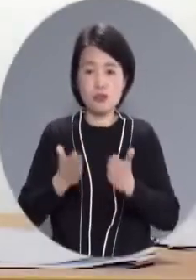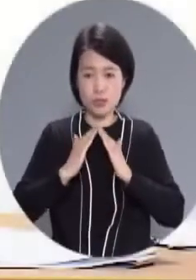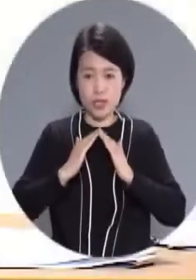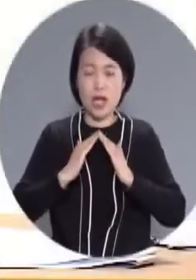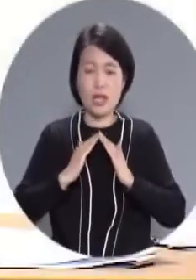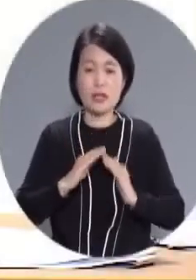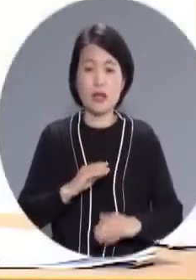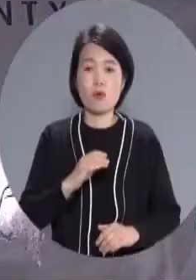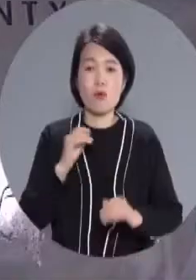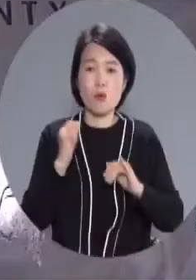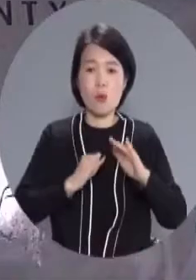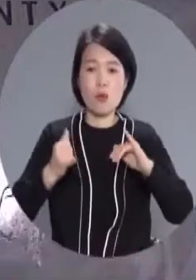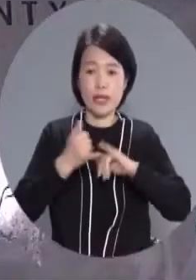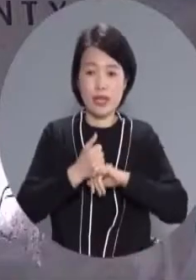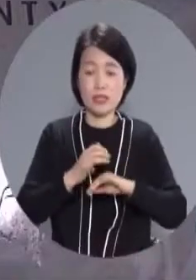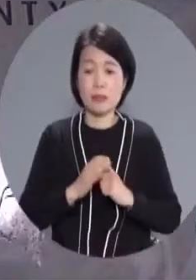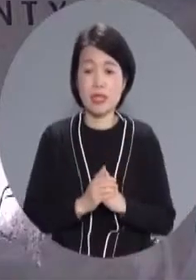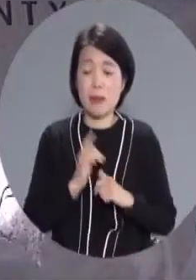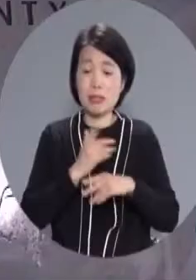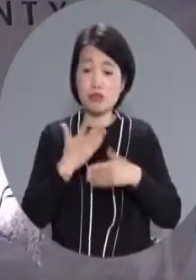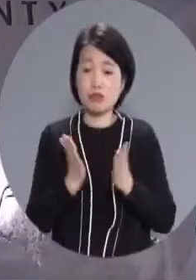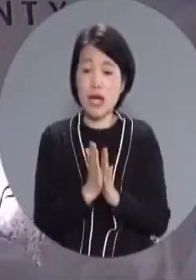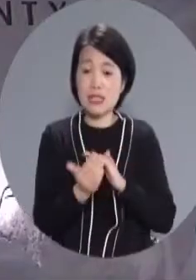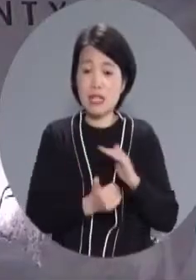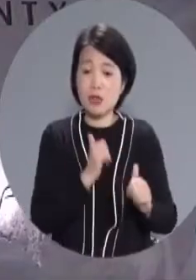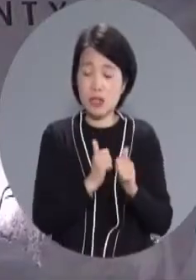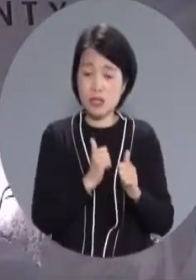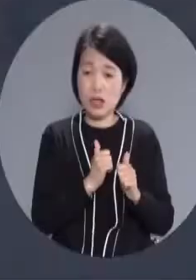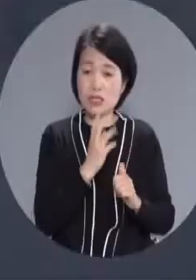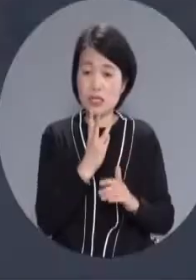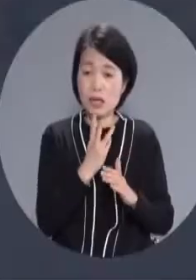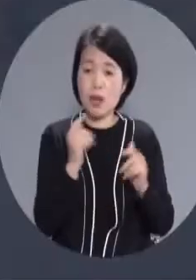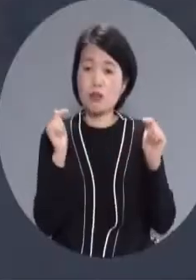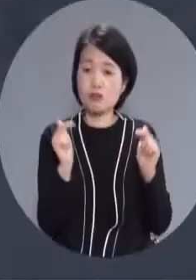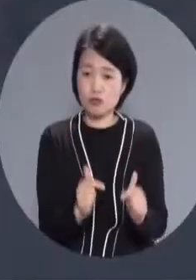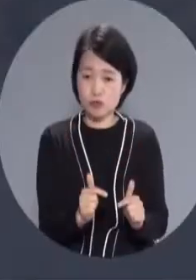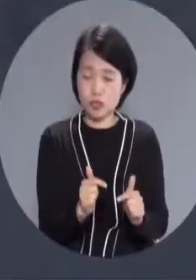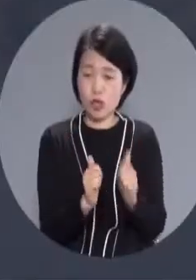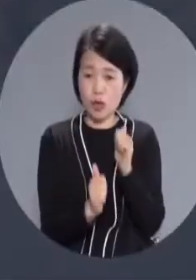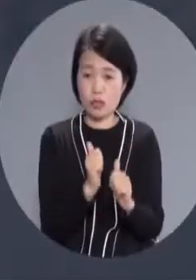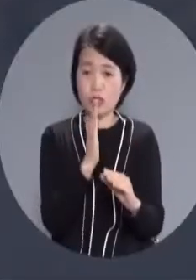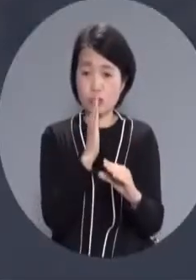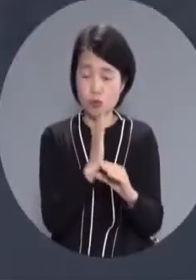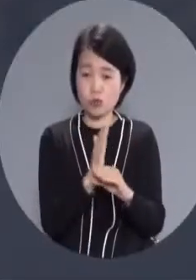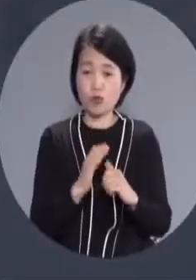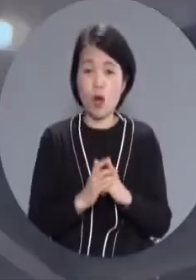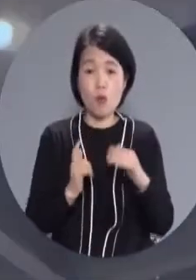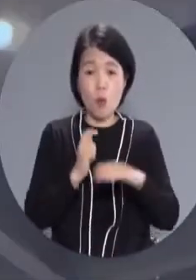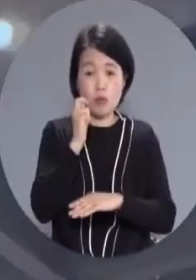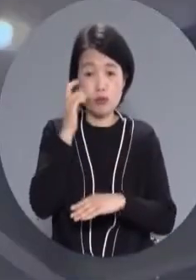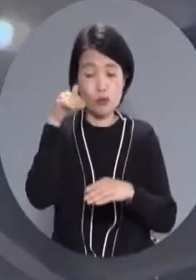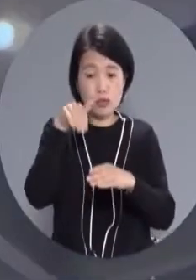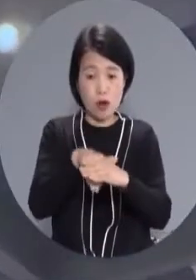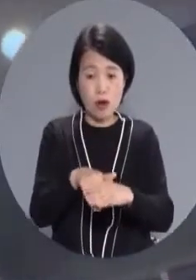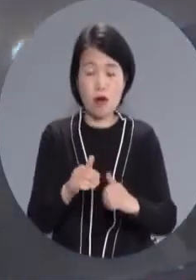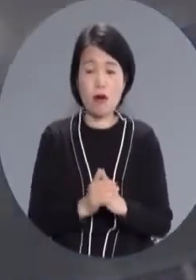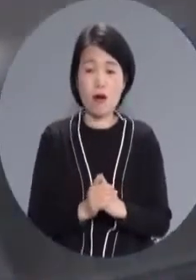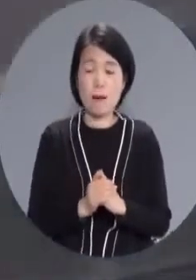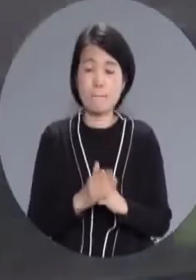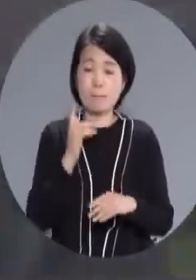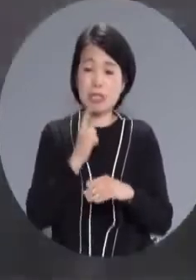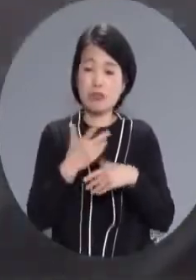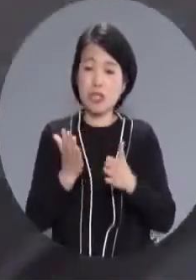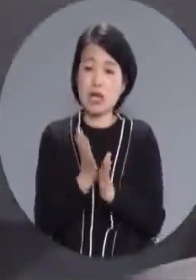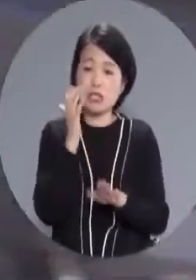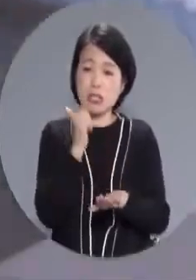공략해 씁니다 민주당내 사전 경선을 통해 3명의 후보로 압축돼 경쟁하고 있는 고음 군수 선거 민주당 의 최종